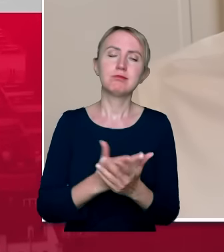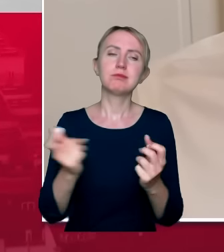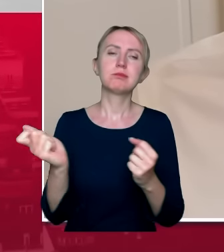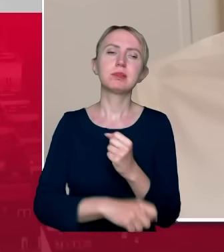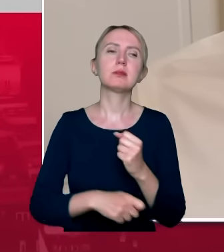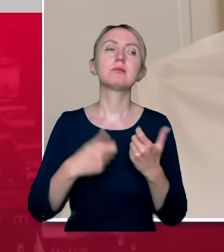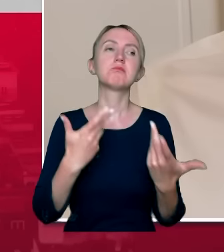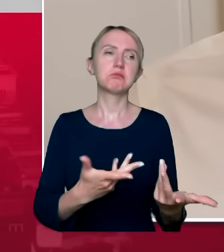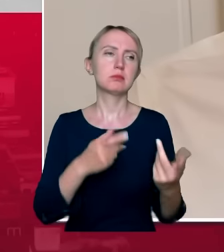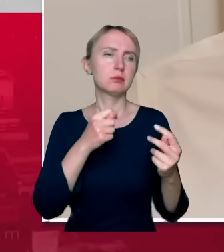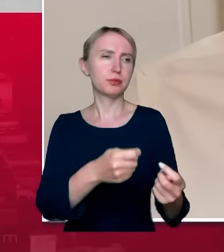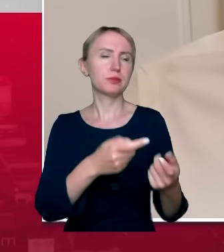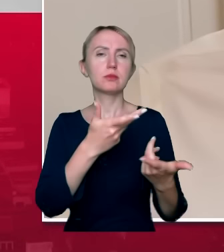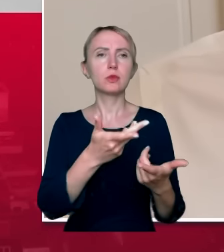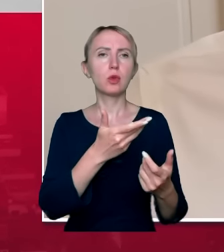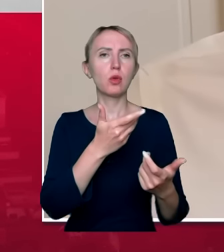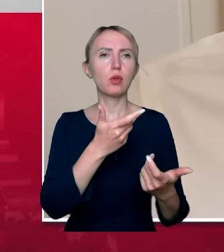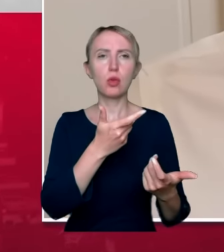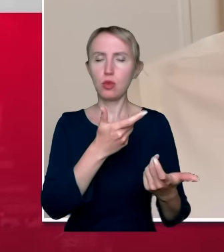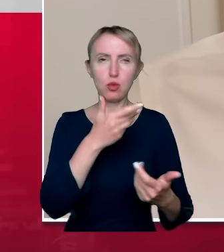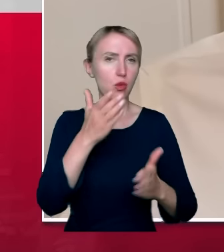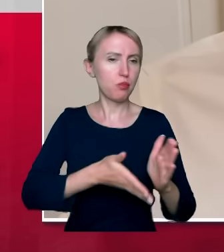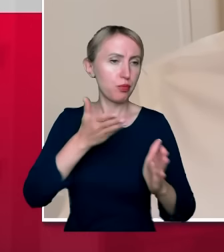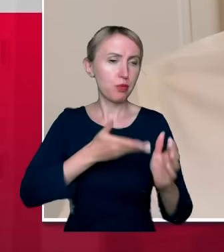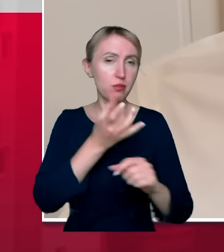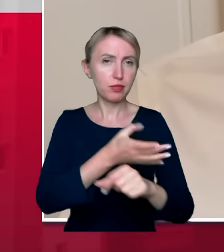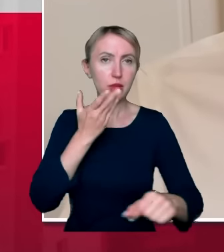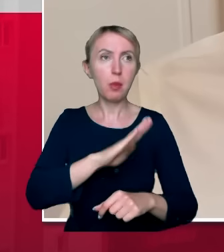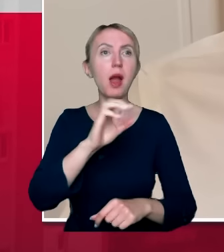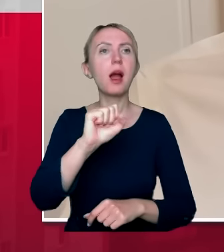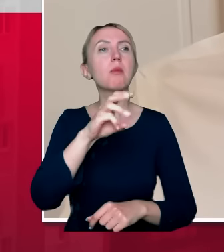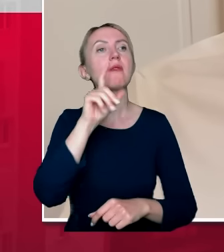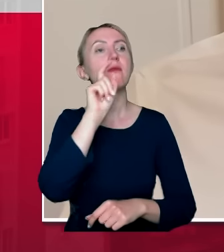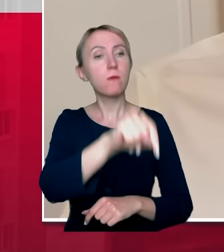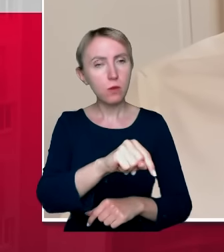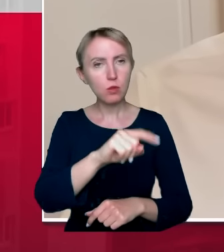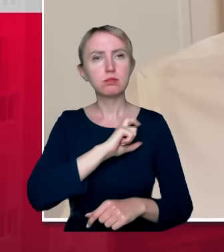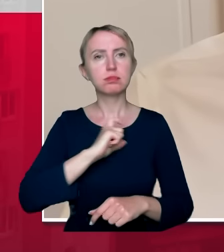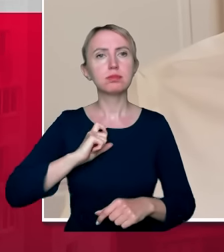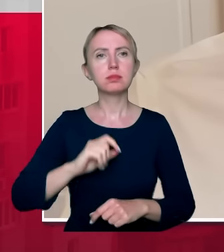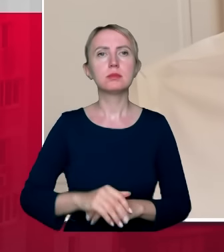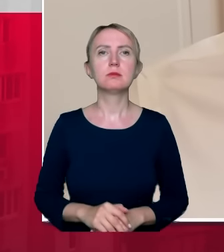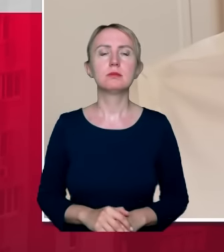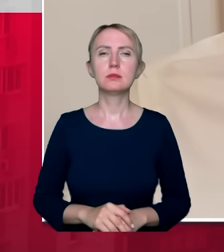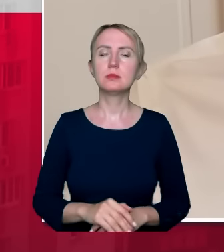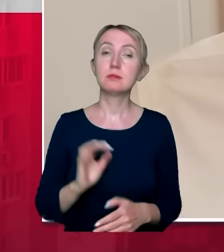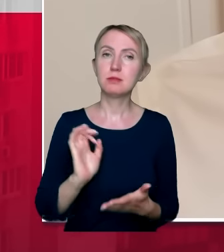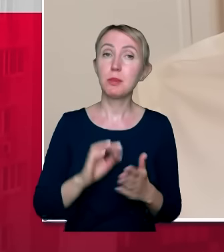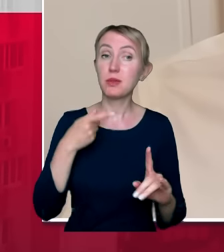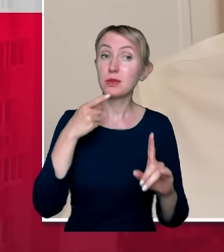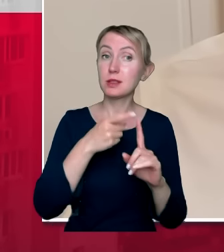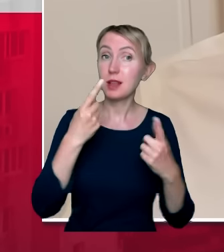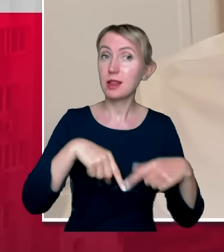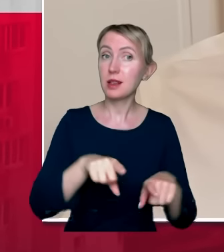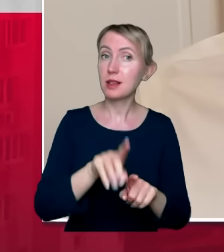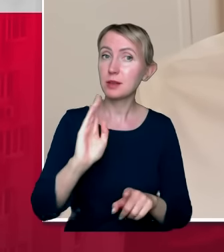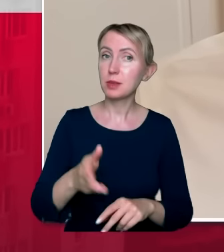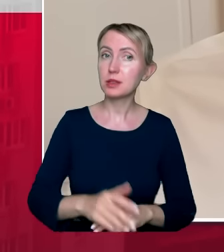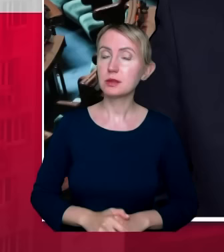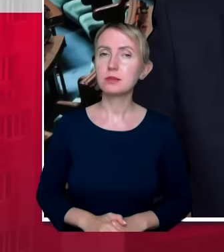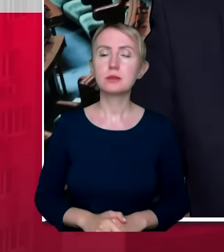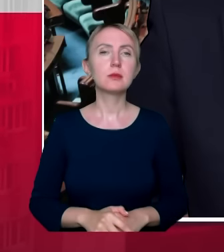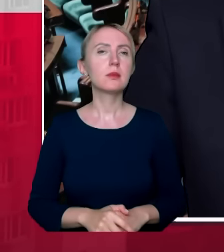brakiem szybkich kolei i wprowadzić ABW z jakimiś zapewne celami do zrealizowania. Nie wiem, czy